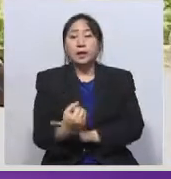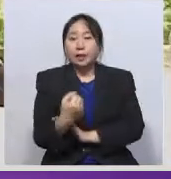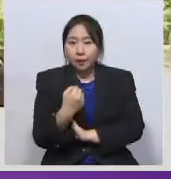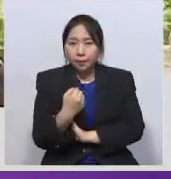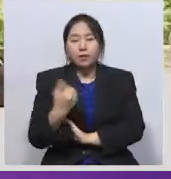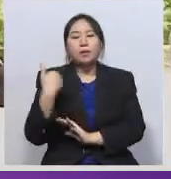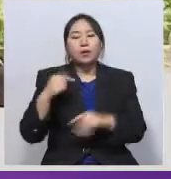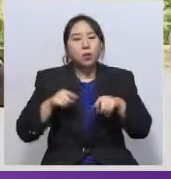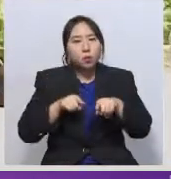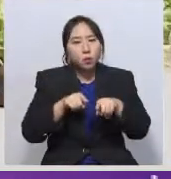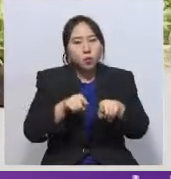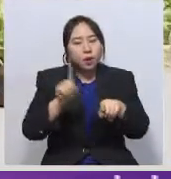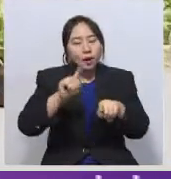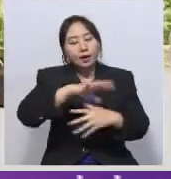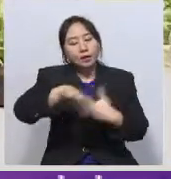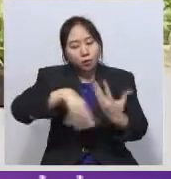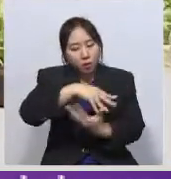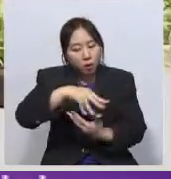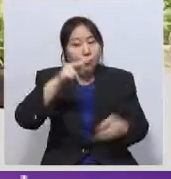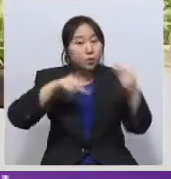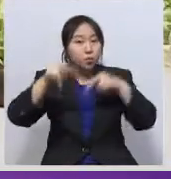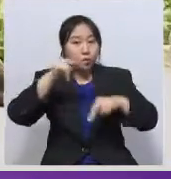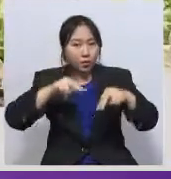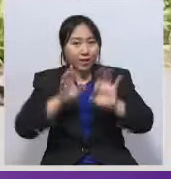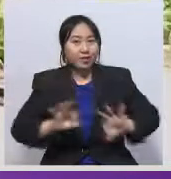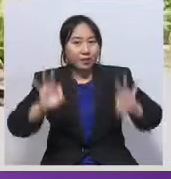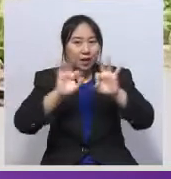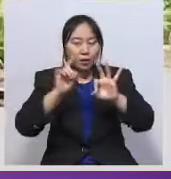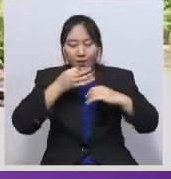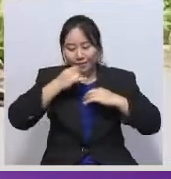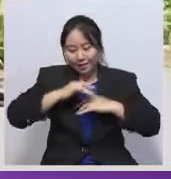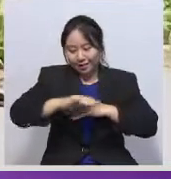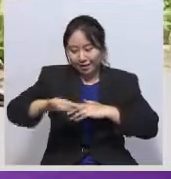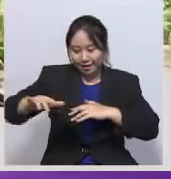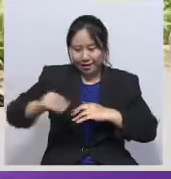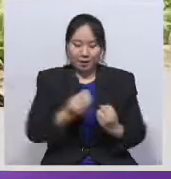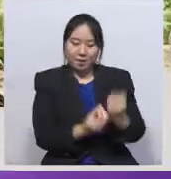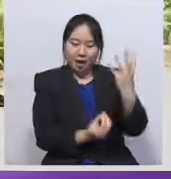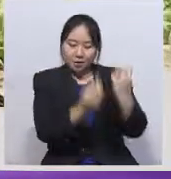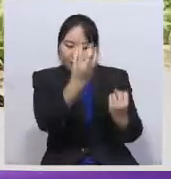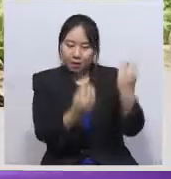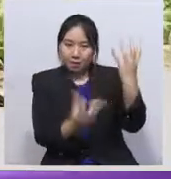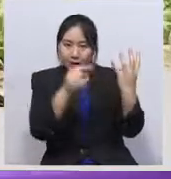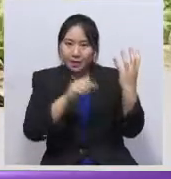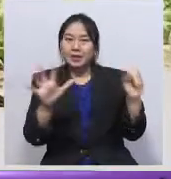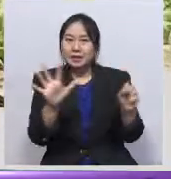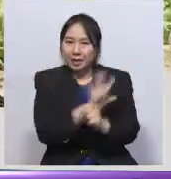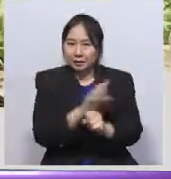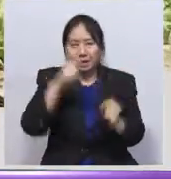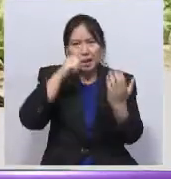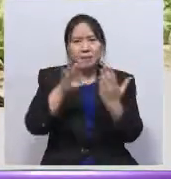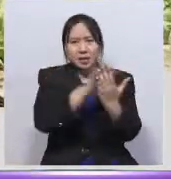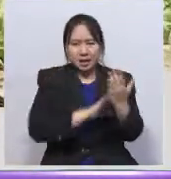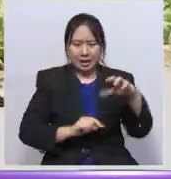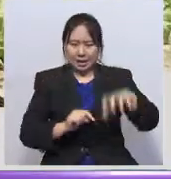งแล้วยังควบคู่กับการดูแลสิ่งแวดล้อมโดยเฉพาะป่าชายเลนที่นี่ที่มีความอุดมสมบูรณ์ถือว่าเป็นอันดับ2ของประเท